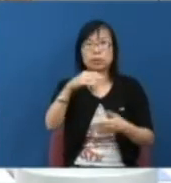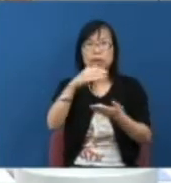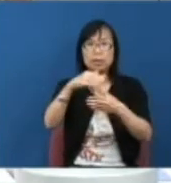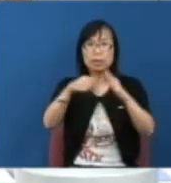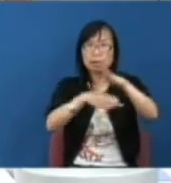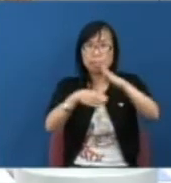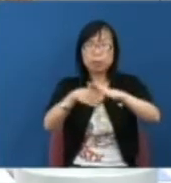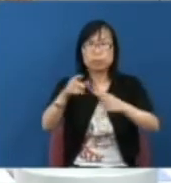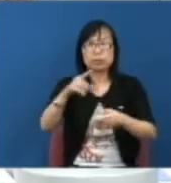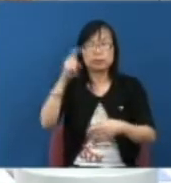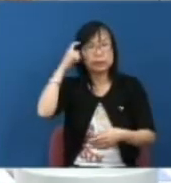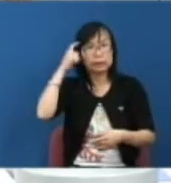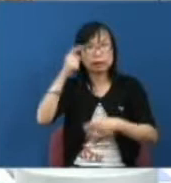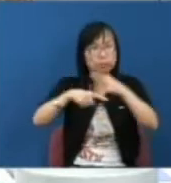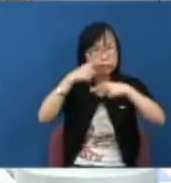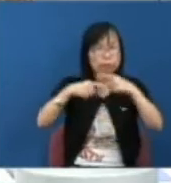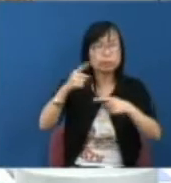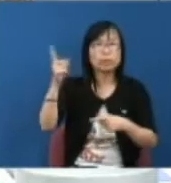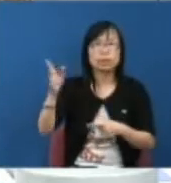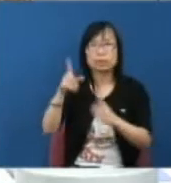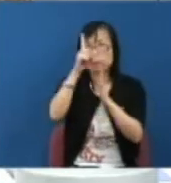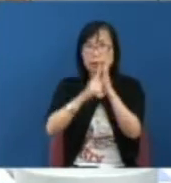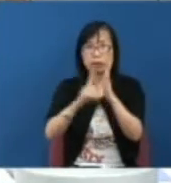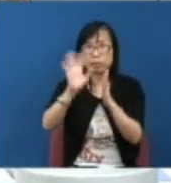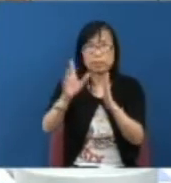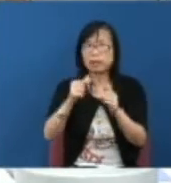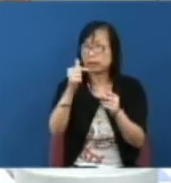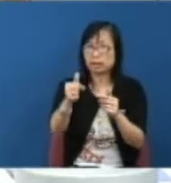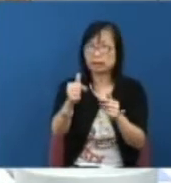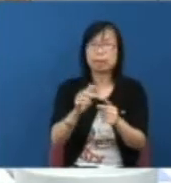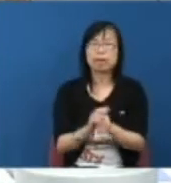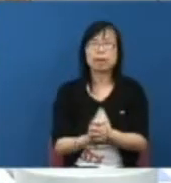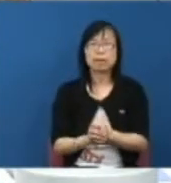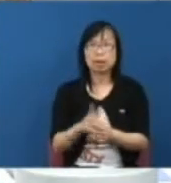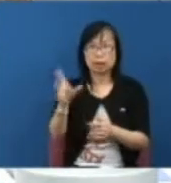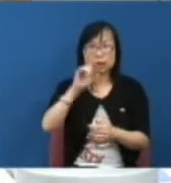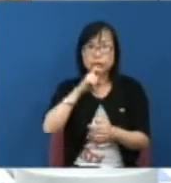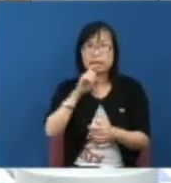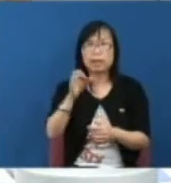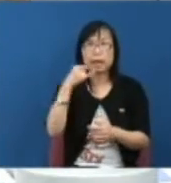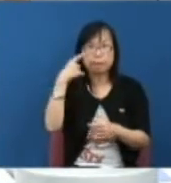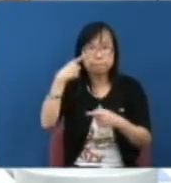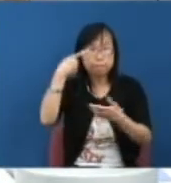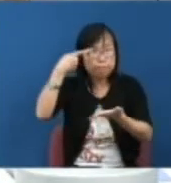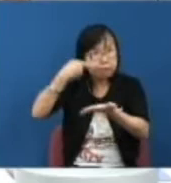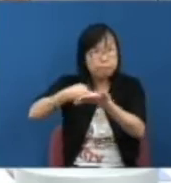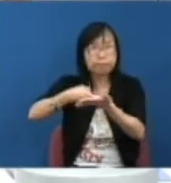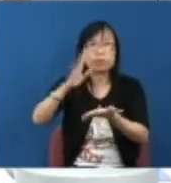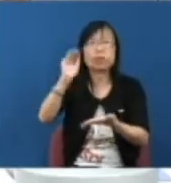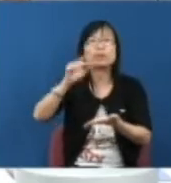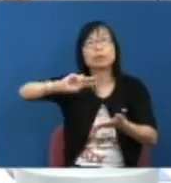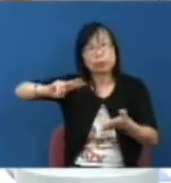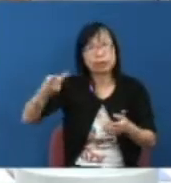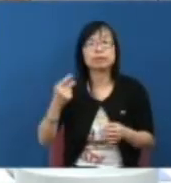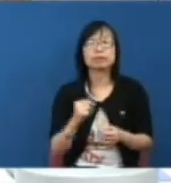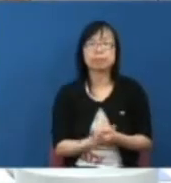業界亦都知道，其實低密度不一定要 negative 去想的，有一些是可以 positive 去改善的。又例如一